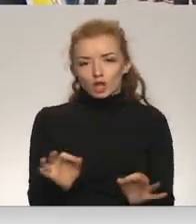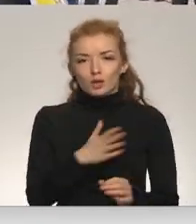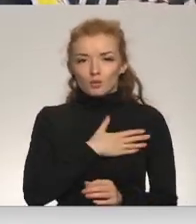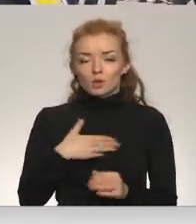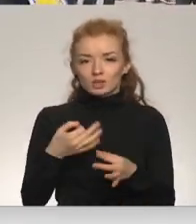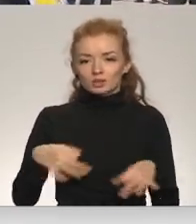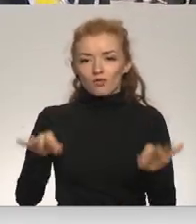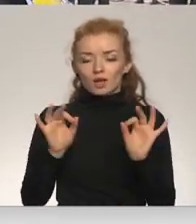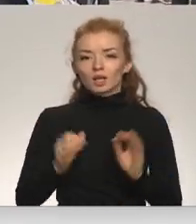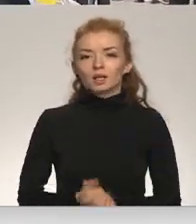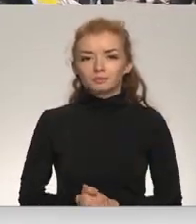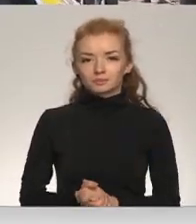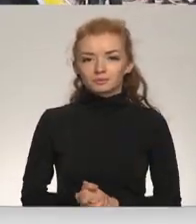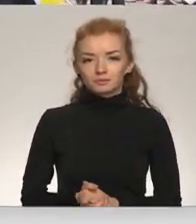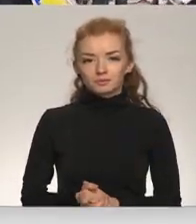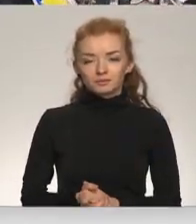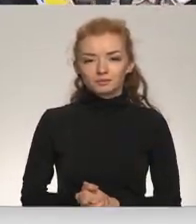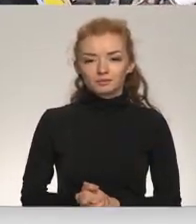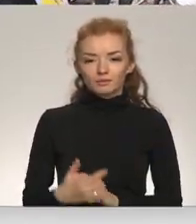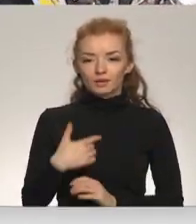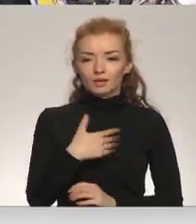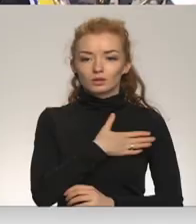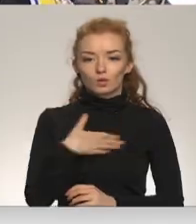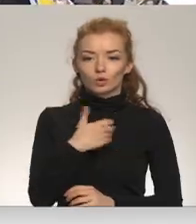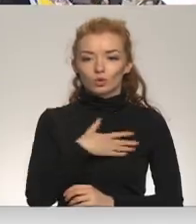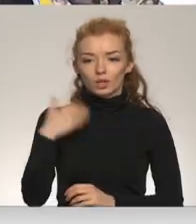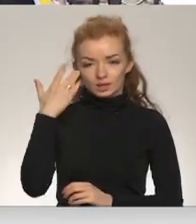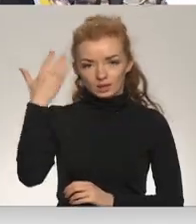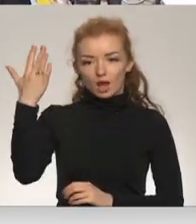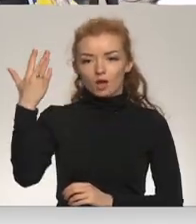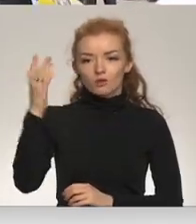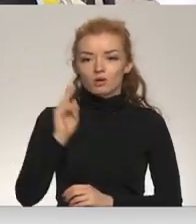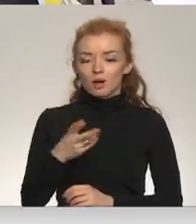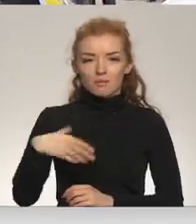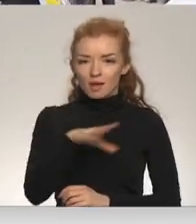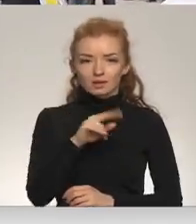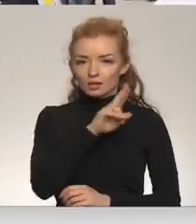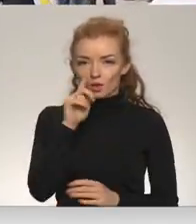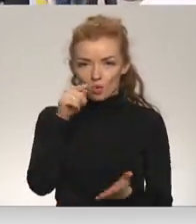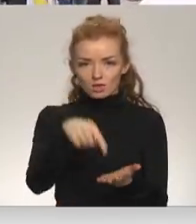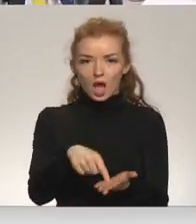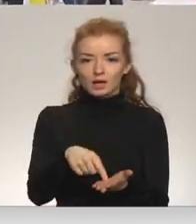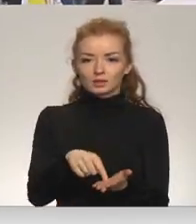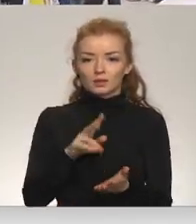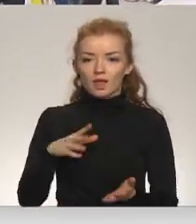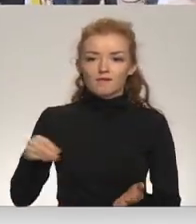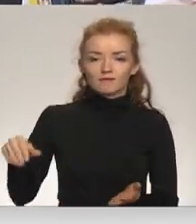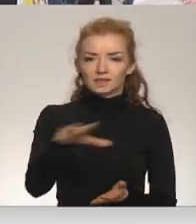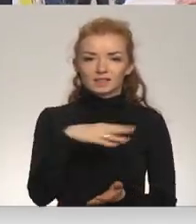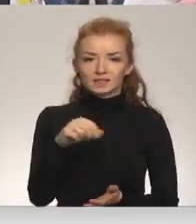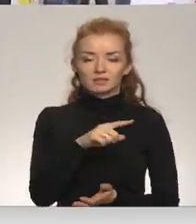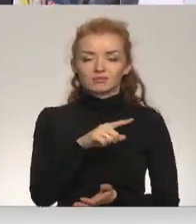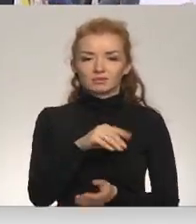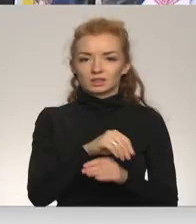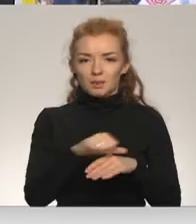svarīgi. Es ļoti, ļoti ceru, ka mēs nenonāksim līdz tam, lai visi zemesardzes spēki